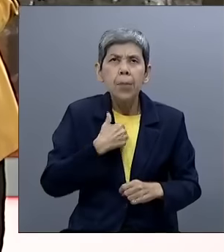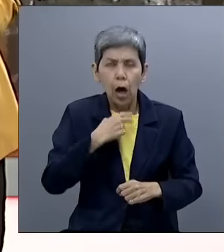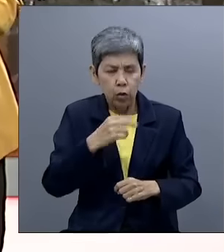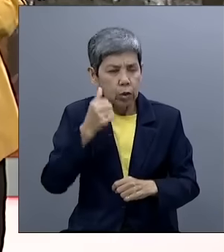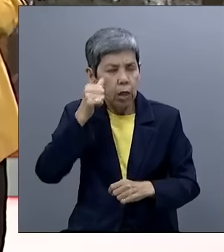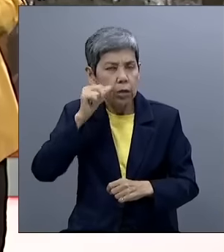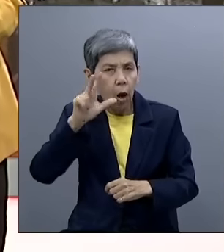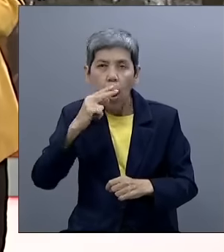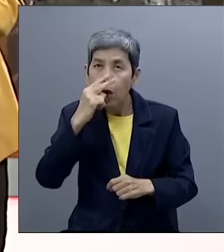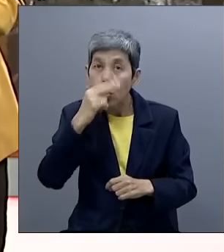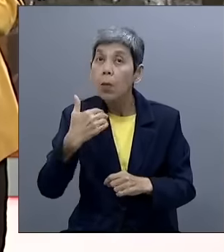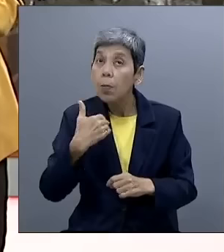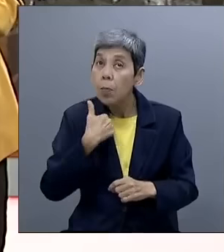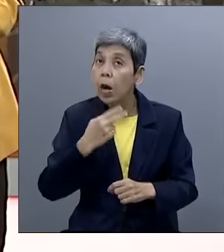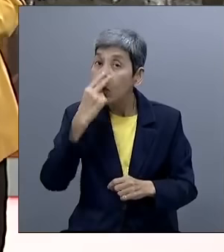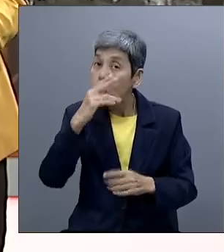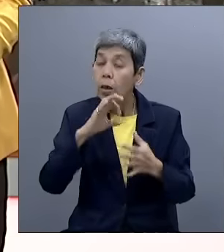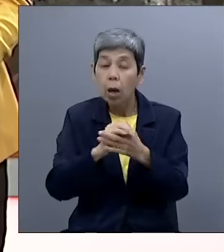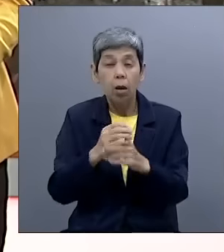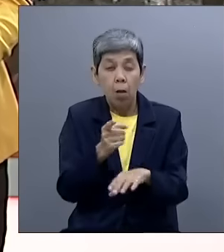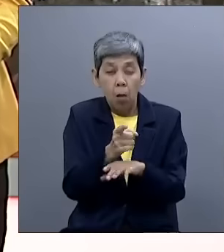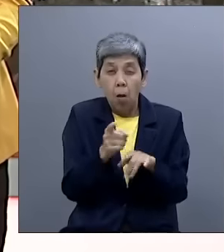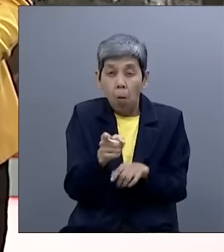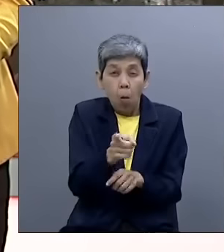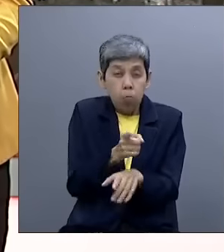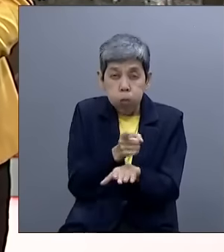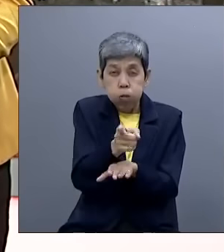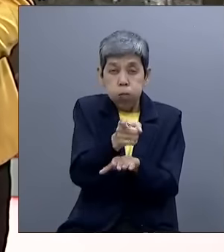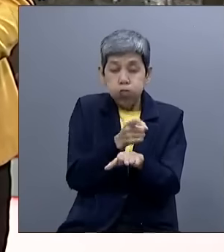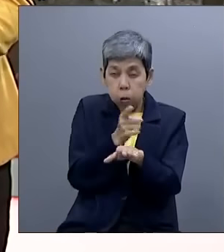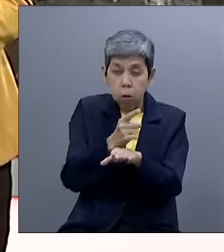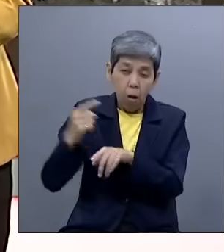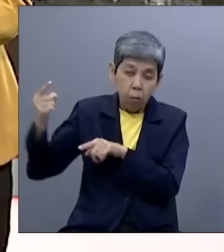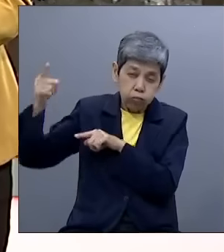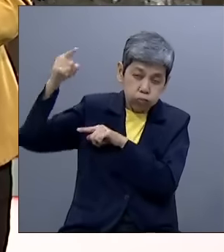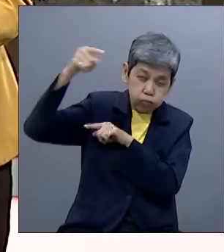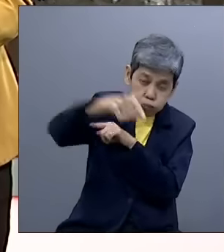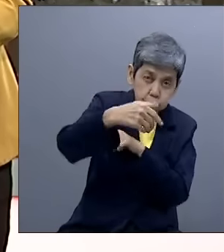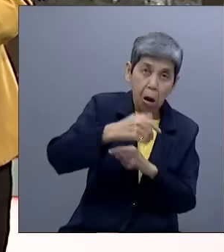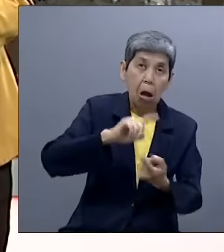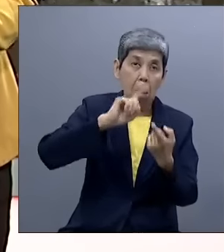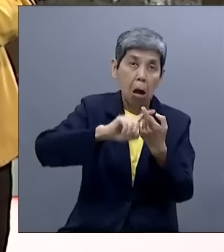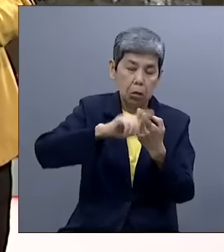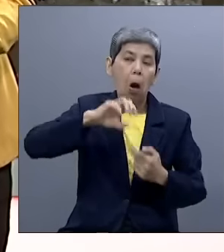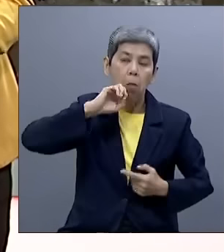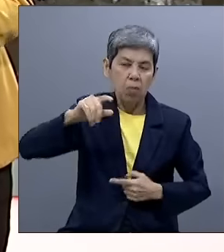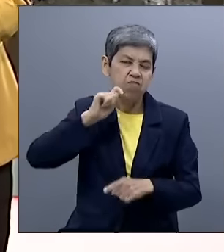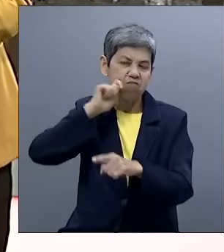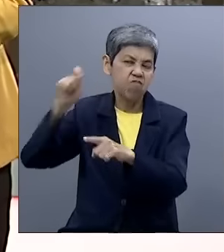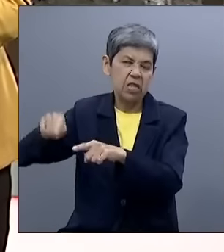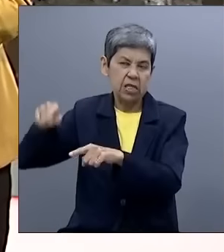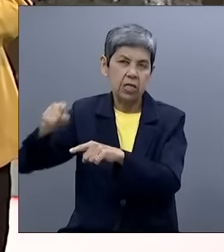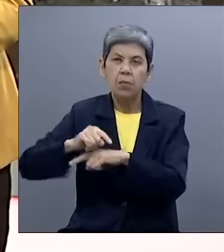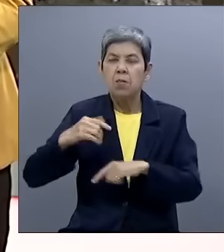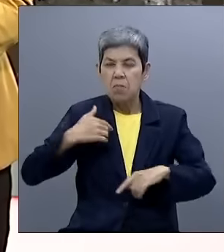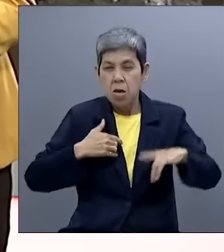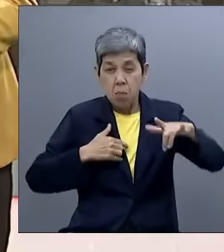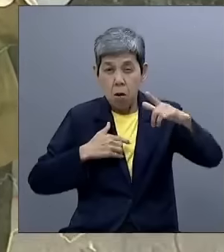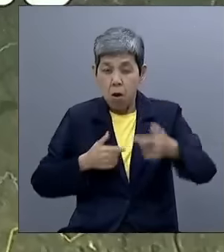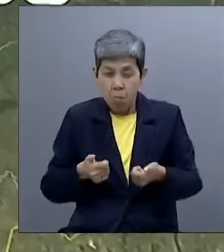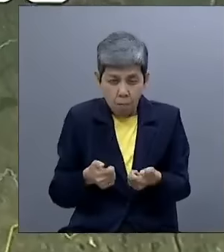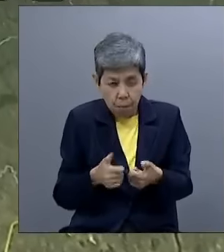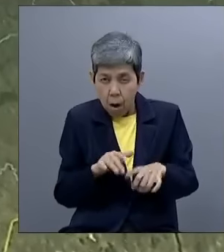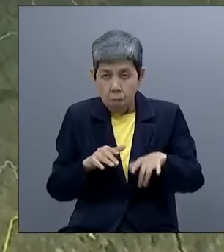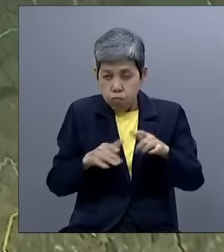วันนะคะโดยนอกจากการยิงปืนใหญ่แล้วก็ขีปนาวุธข้ามพรมแดนแล้วเนี่ยรัสเซียยังระบุด้วยว่ายูเครนส่งโดรนหลายสิบลำ